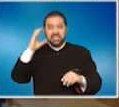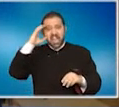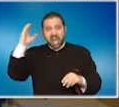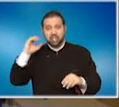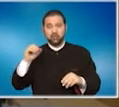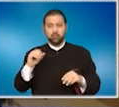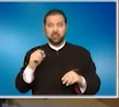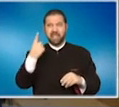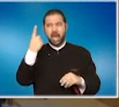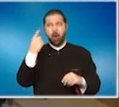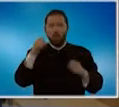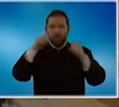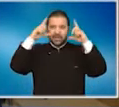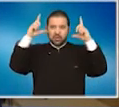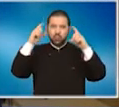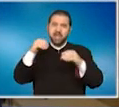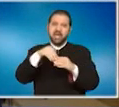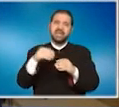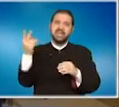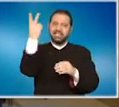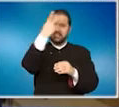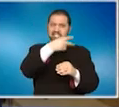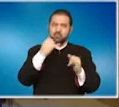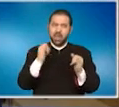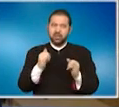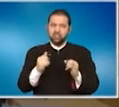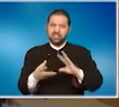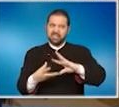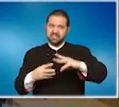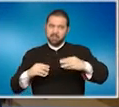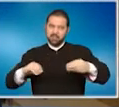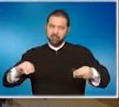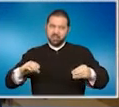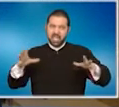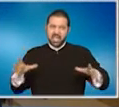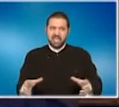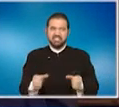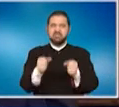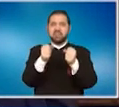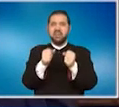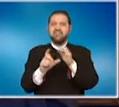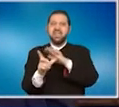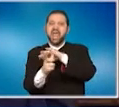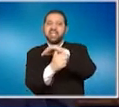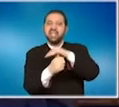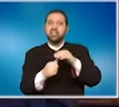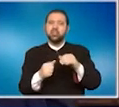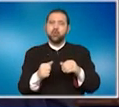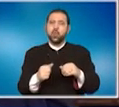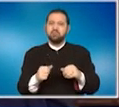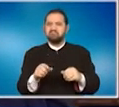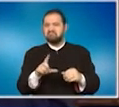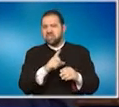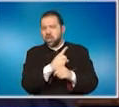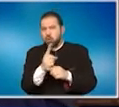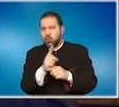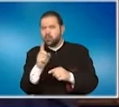Deci, ca o minune în înțelesul acesta de vindecare sau de izbăvire într-o situație, nu se poate face